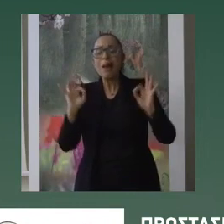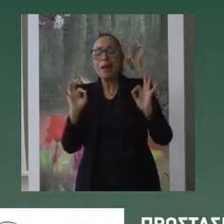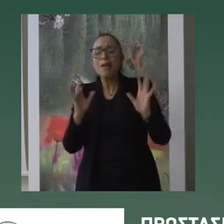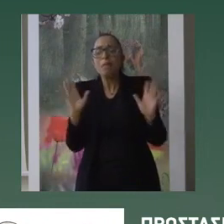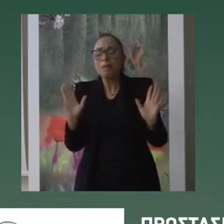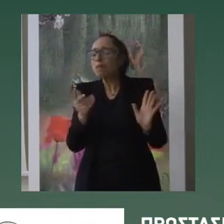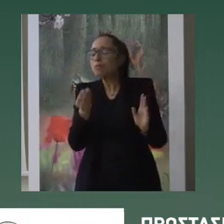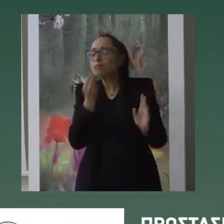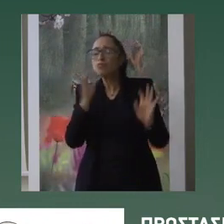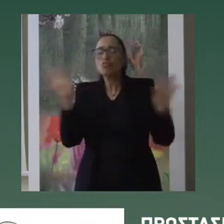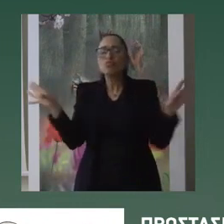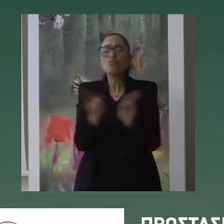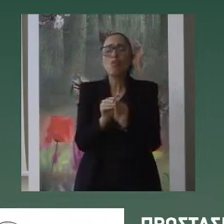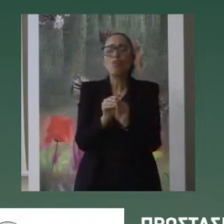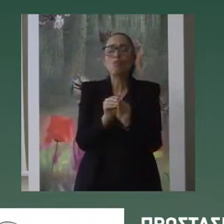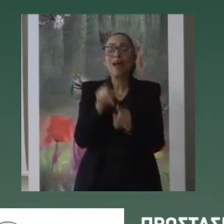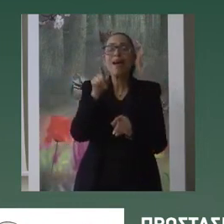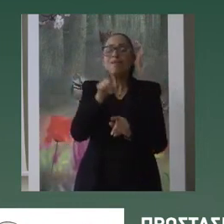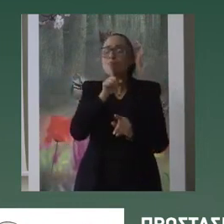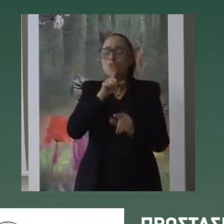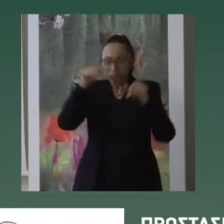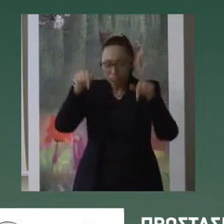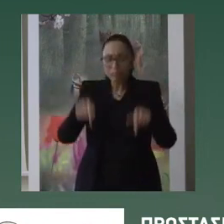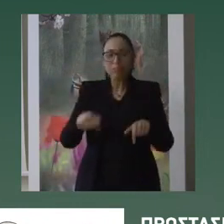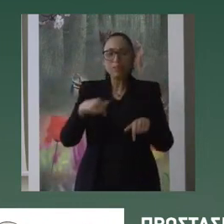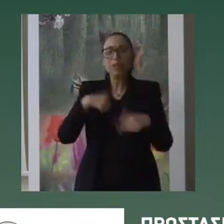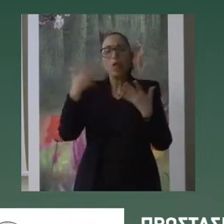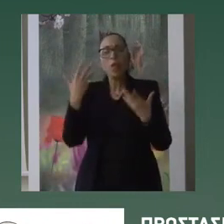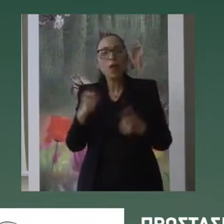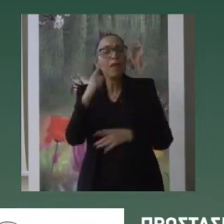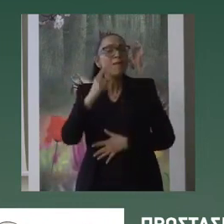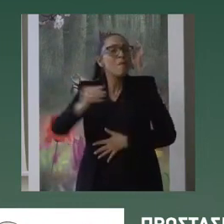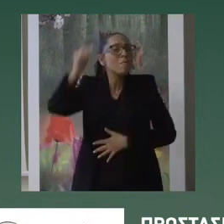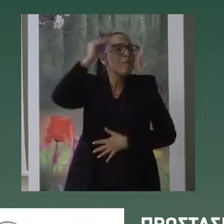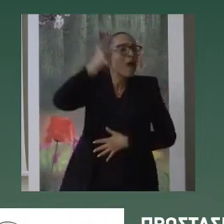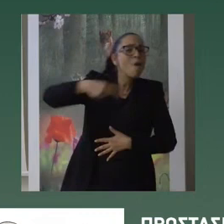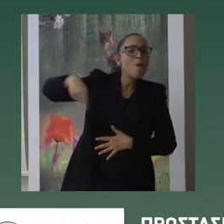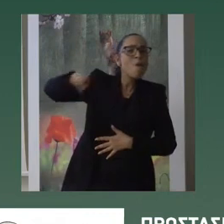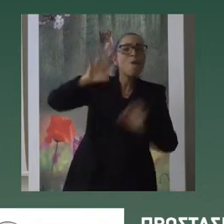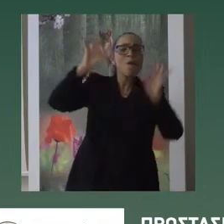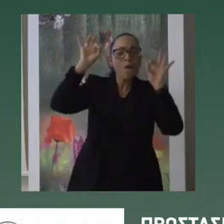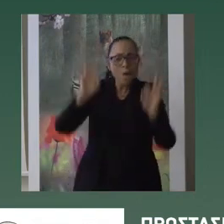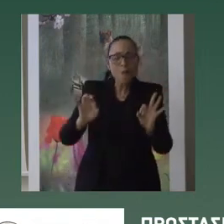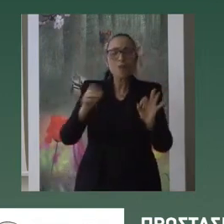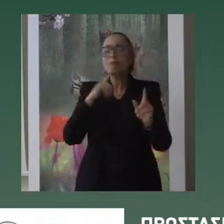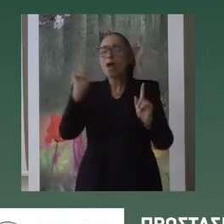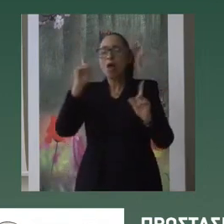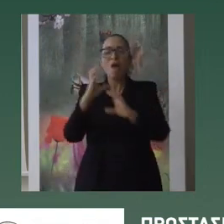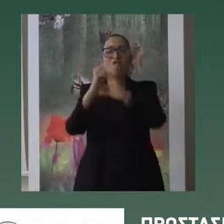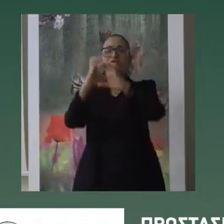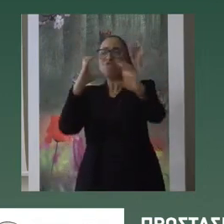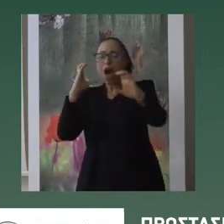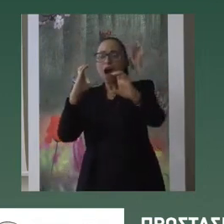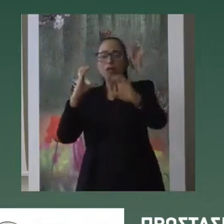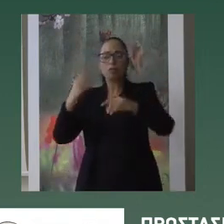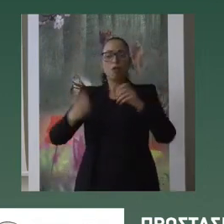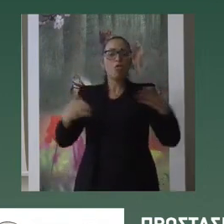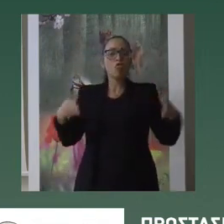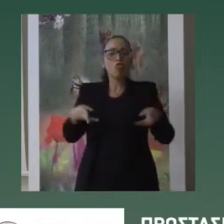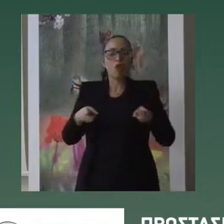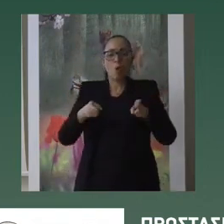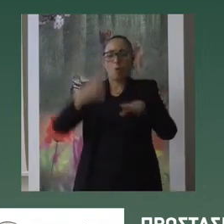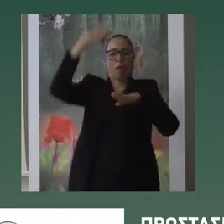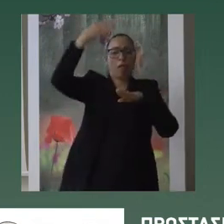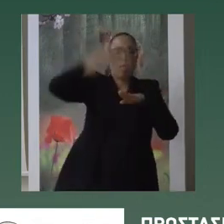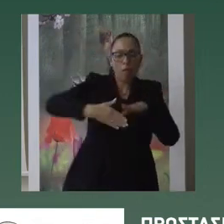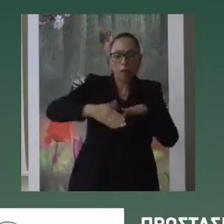μικρή τροφοδοσία. Αυτή που σε εμάς θα την έχετε στο μυαλό σας είναι ένα βαν το οποίο κλείνει το δρόμο, προκαλεί το πρόβλημα,